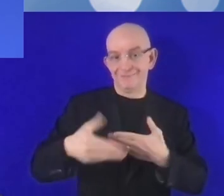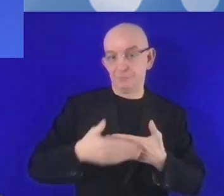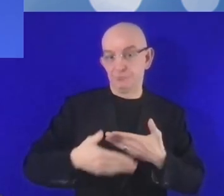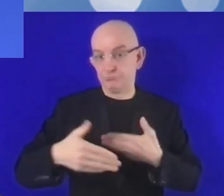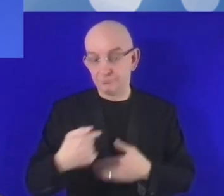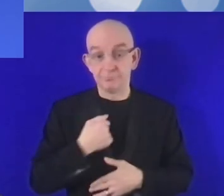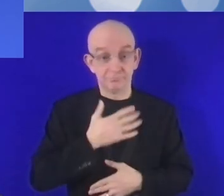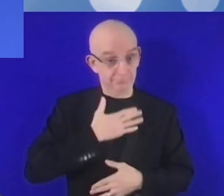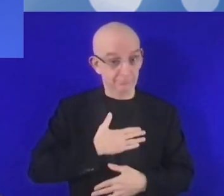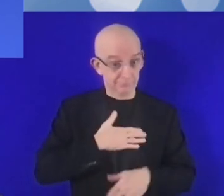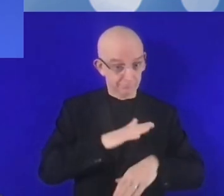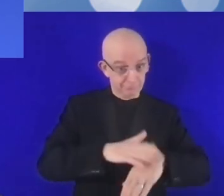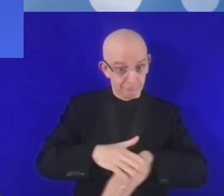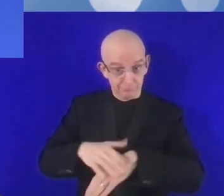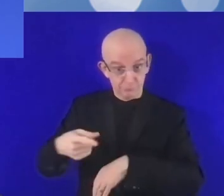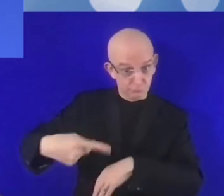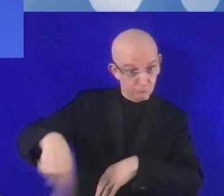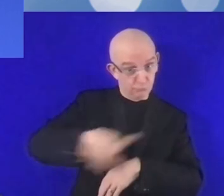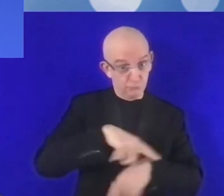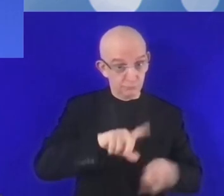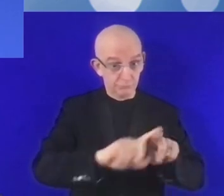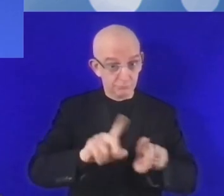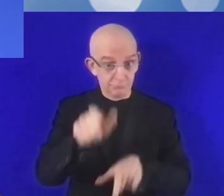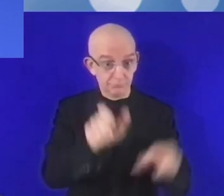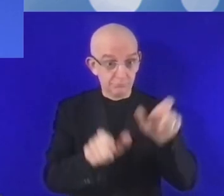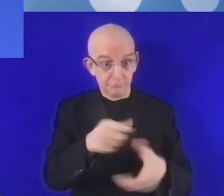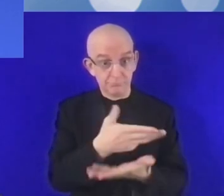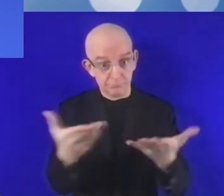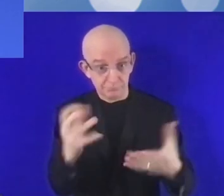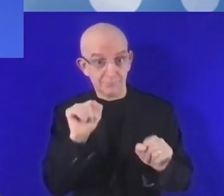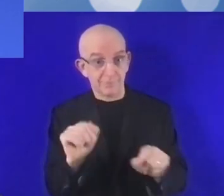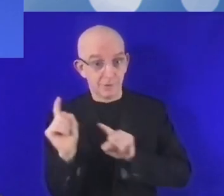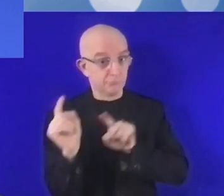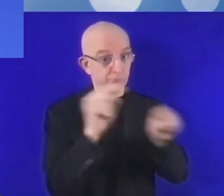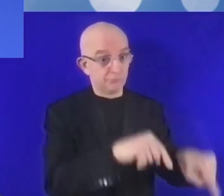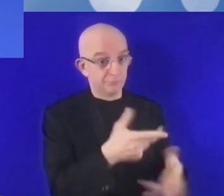能够积极的参与，另外呢能够提供自己的议论。